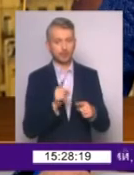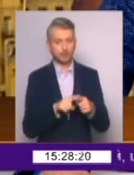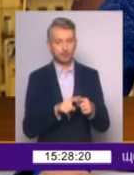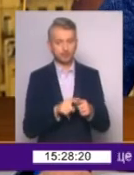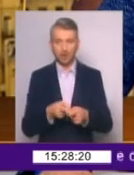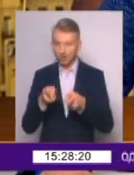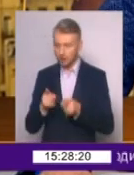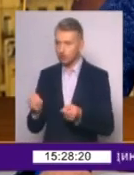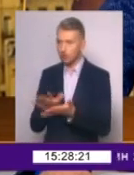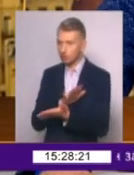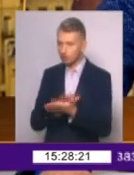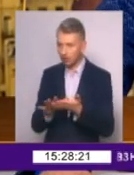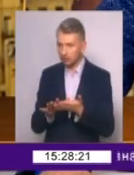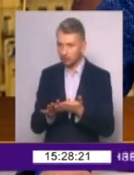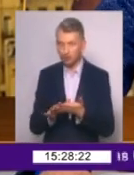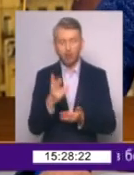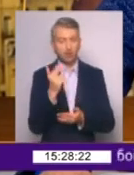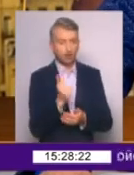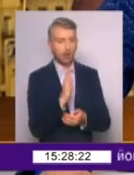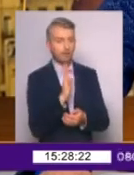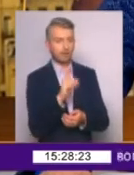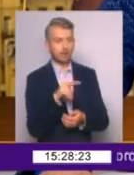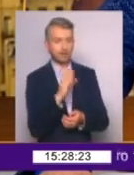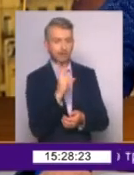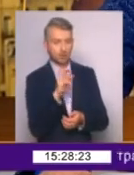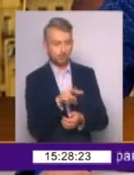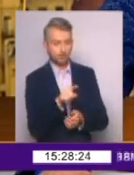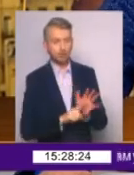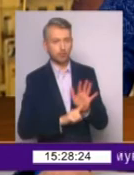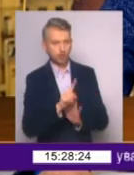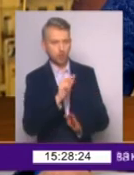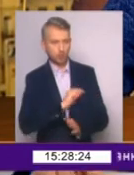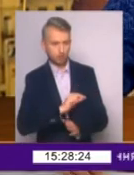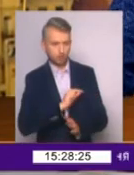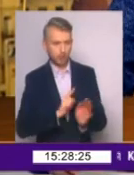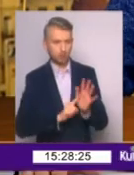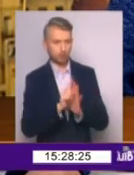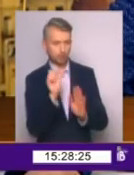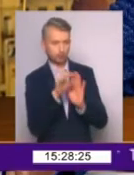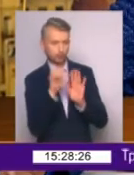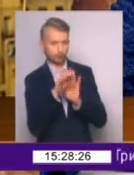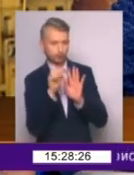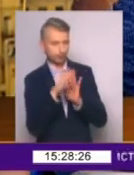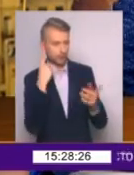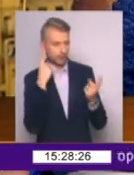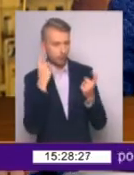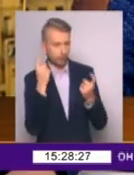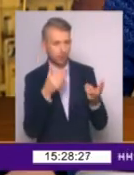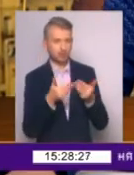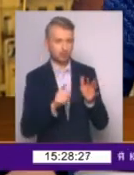проєкт Ласком, да, він починає працювати, починає наповнюватись, починає, скажімо,